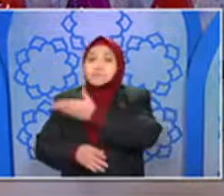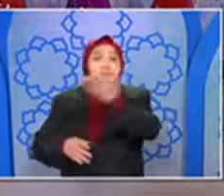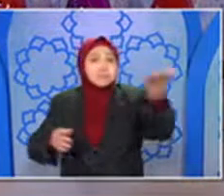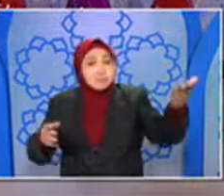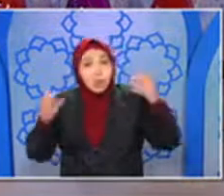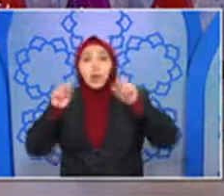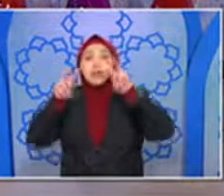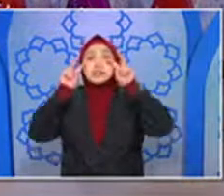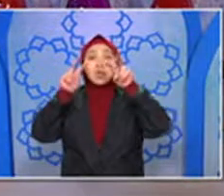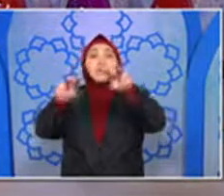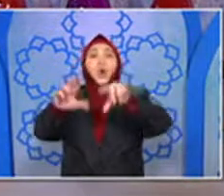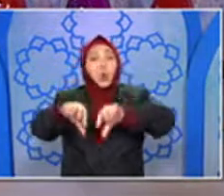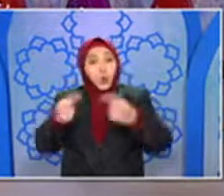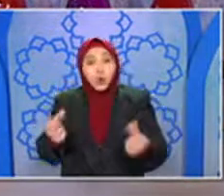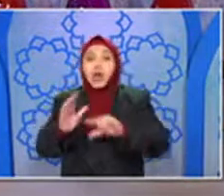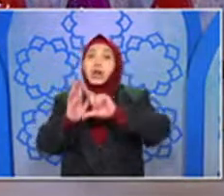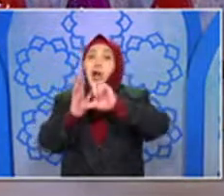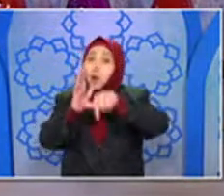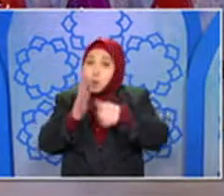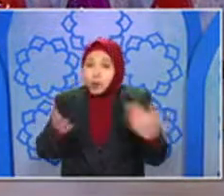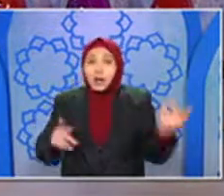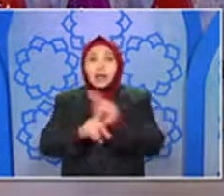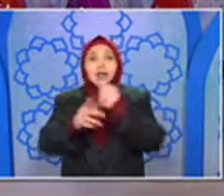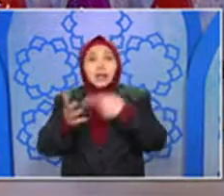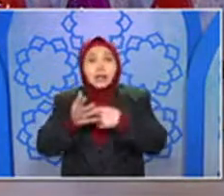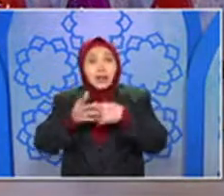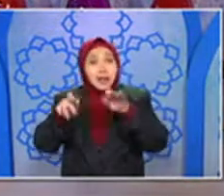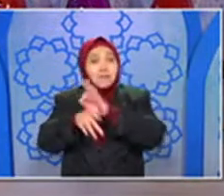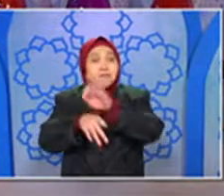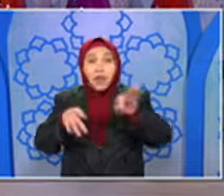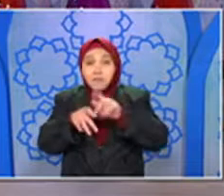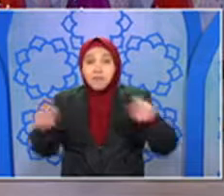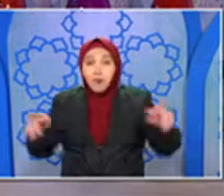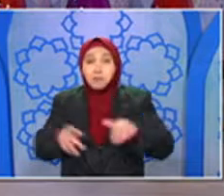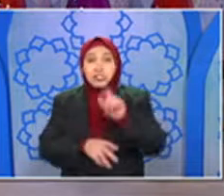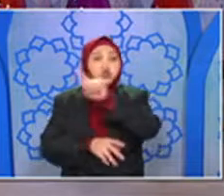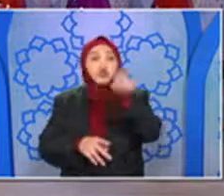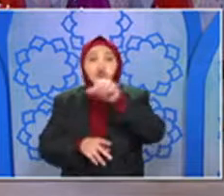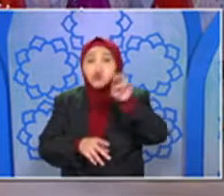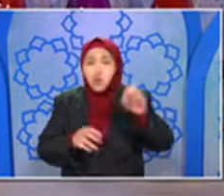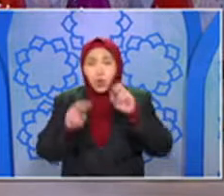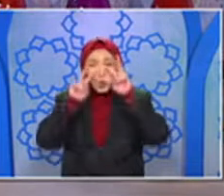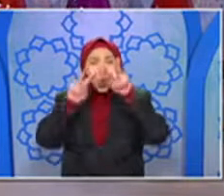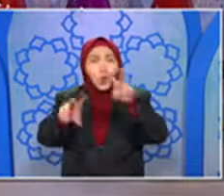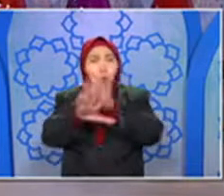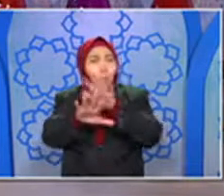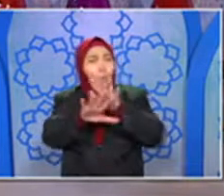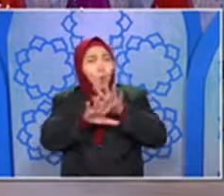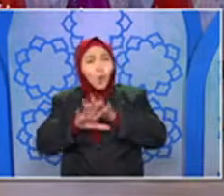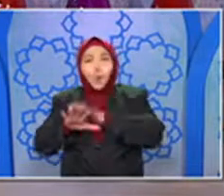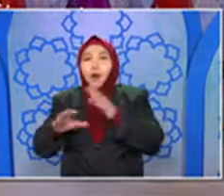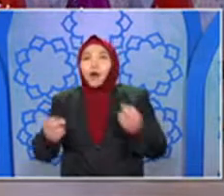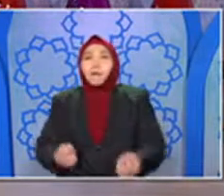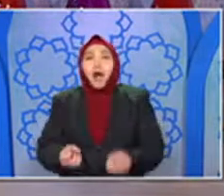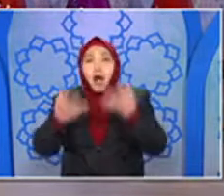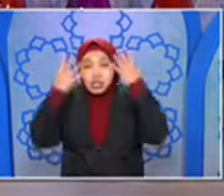boleh saksikan Quran Hour kali ini di platform Zoom. Masya-Allah, saya lihat ramai juga yang dapat